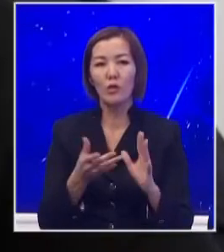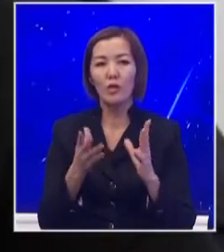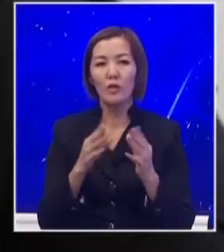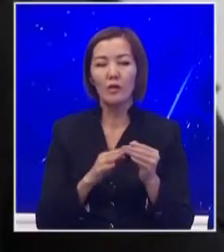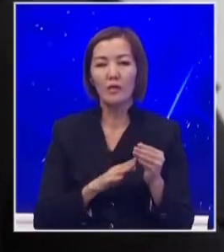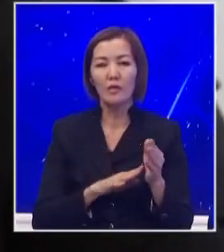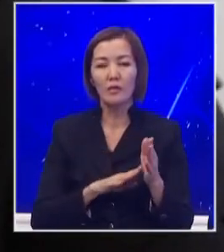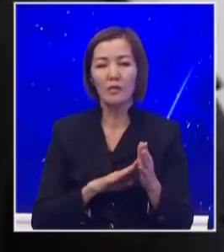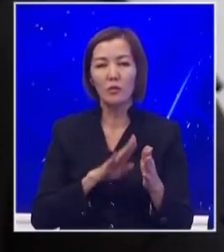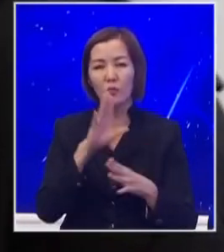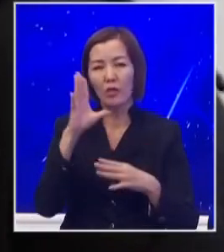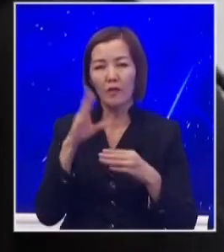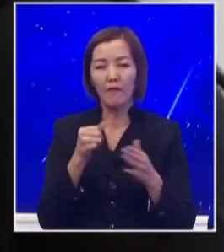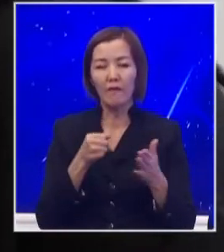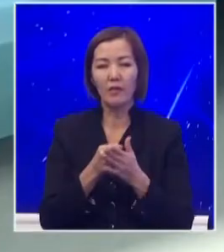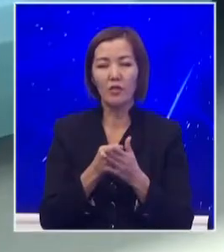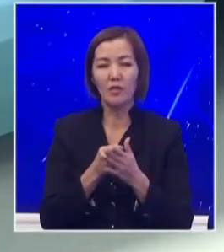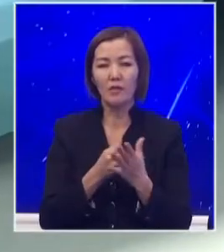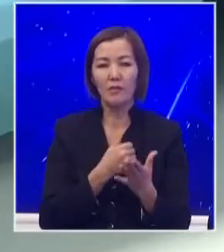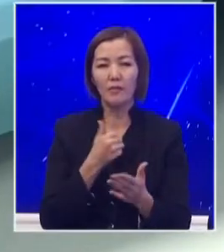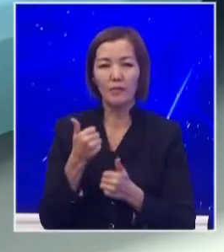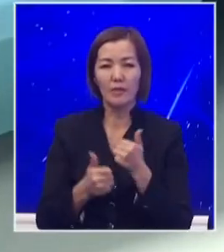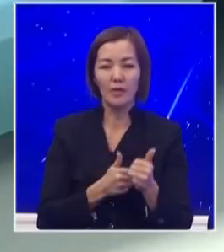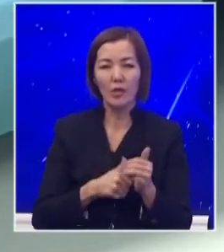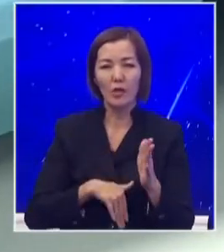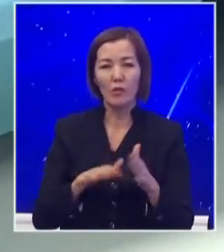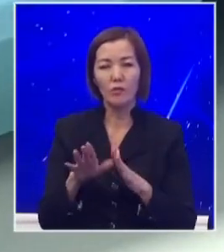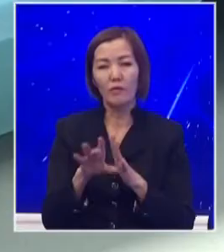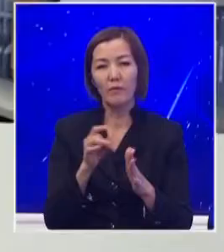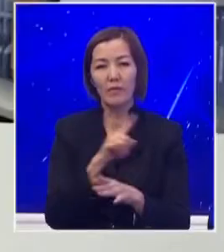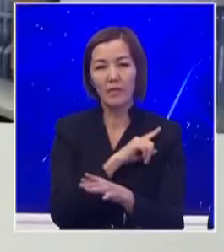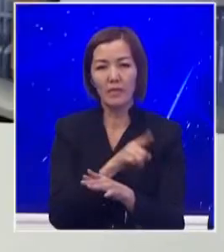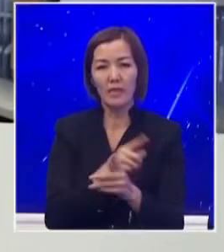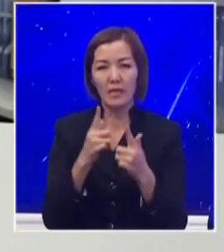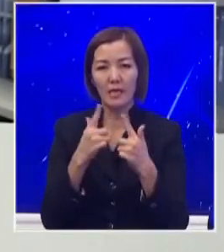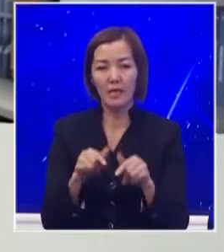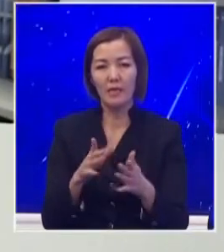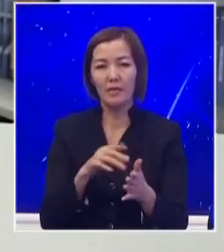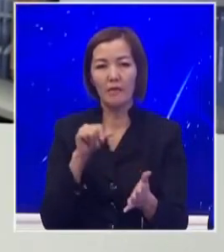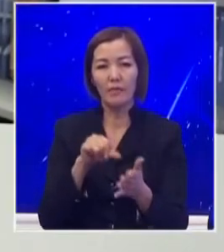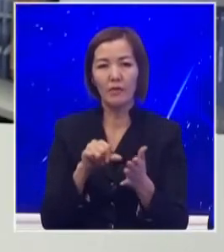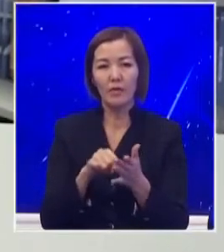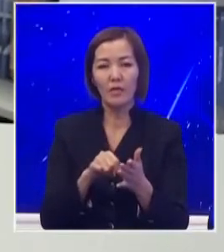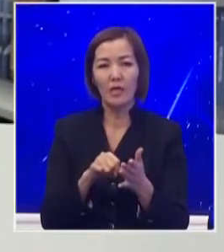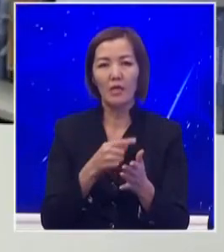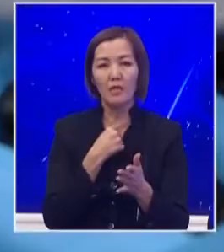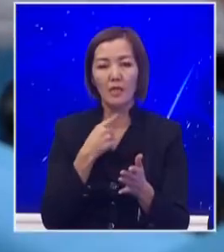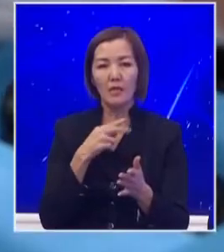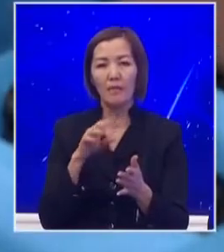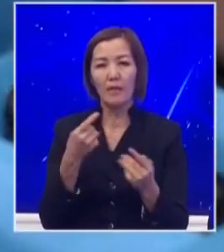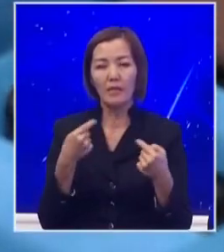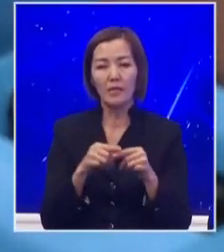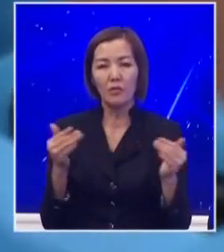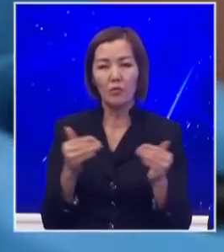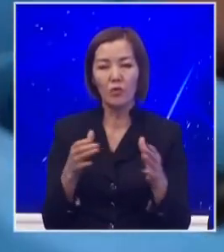они состязались в интеллектуальных боях, чтобы выявить сильнейших. Организаторами мероприятия выступил коллектив Талдыкурганского